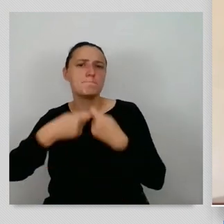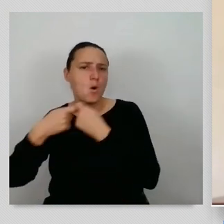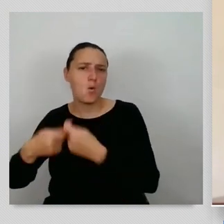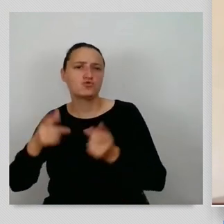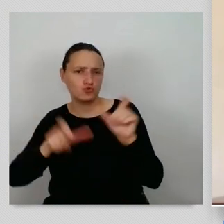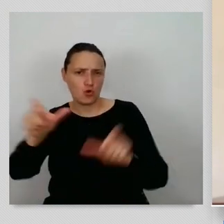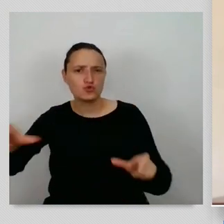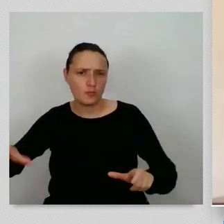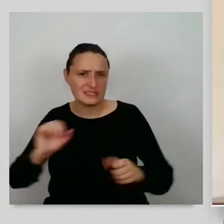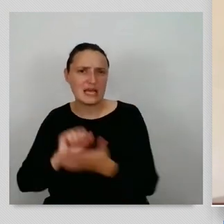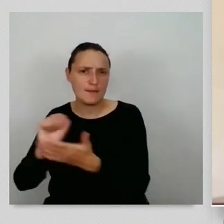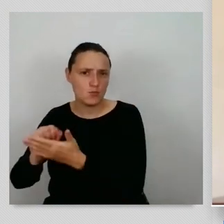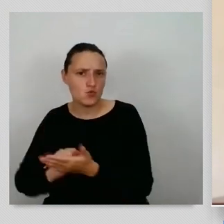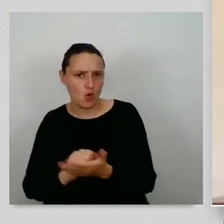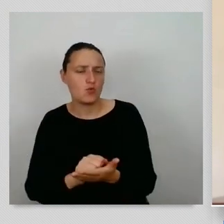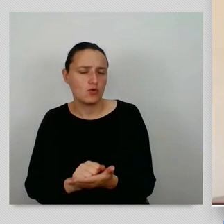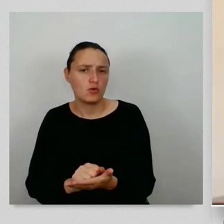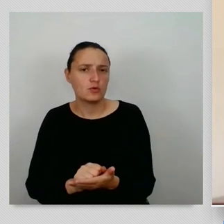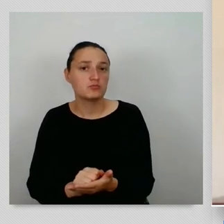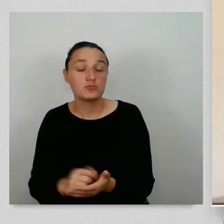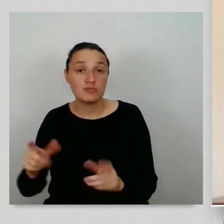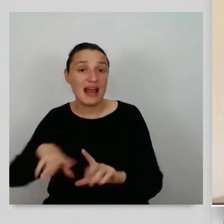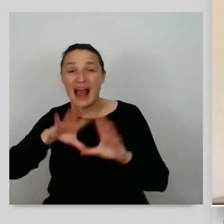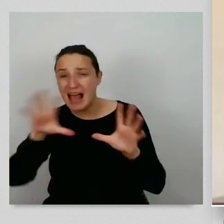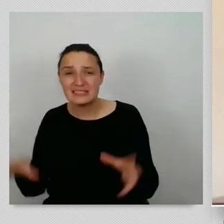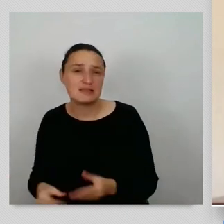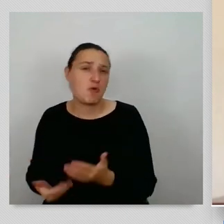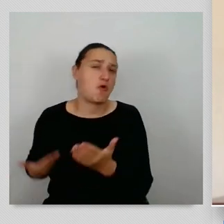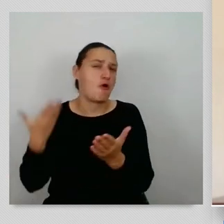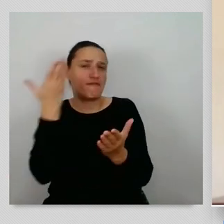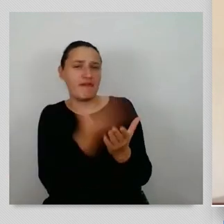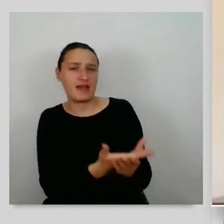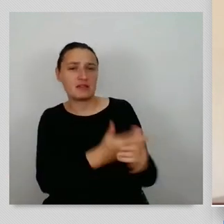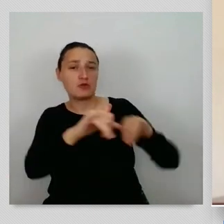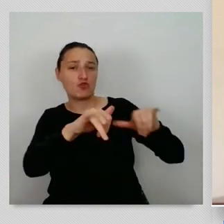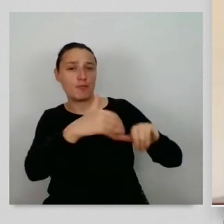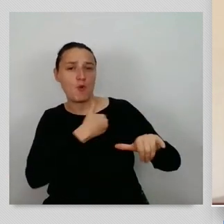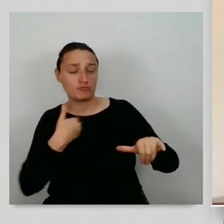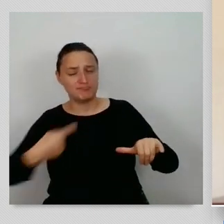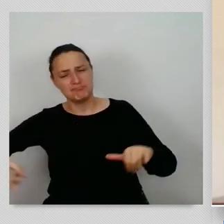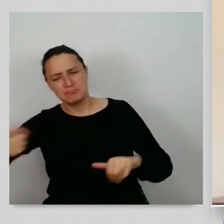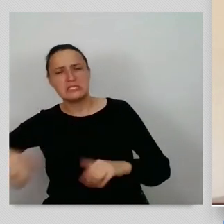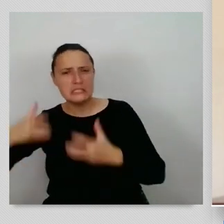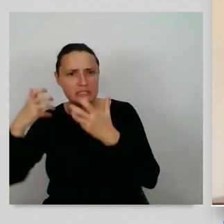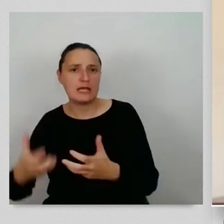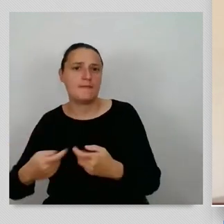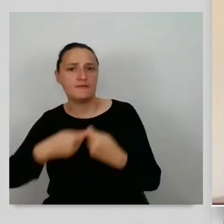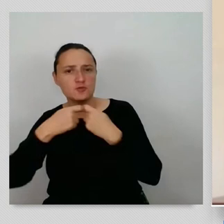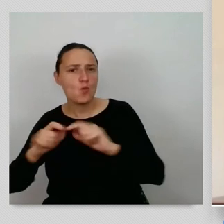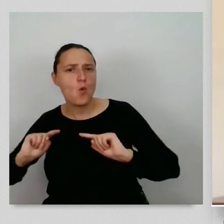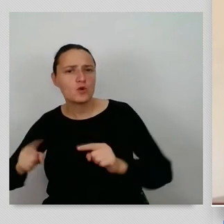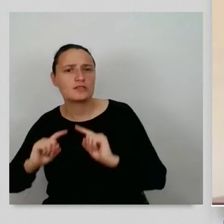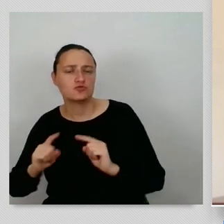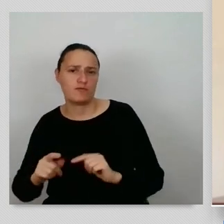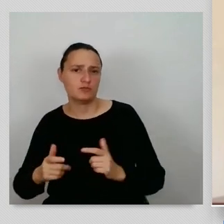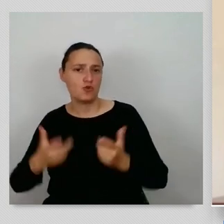zajmują, jakby złożyły ofertę rządowi polskiemu, że chcemy współorganizować ten panel